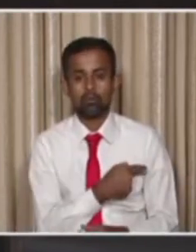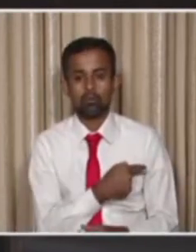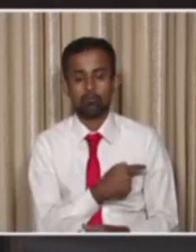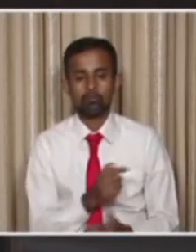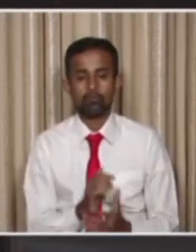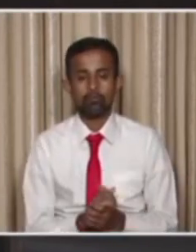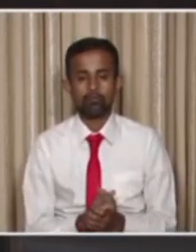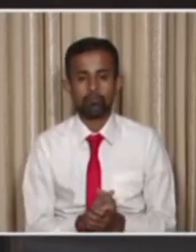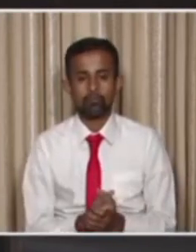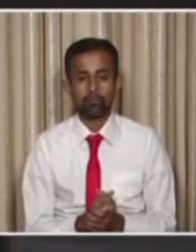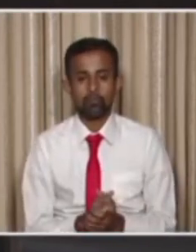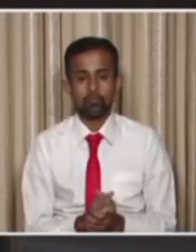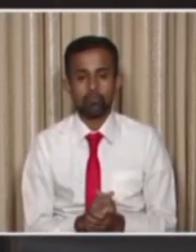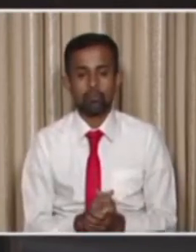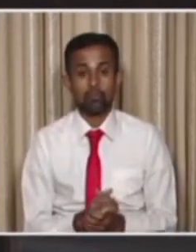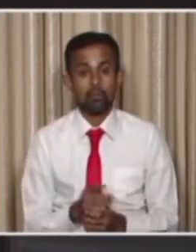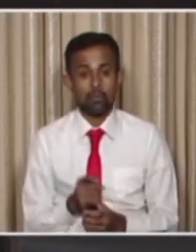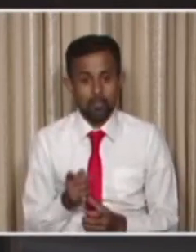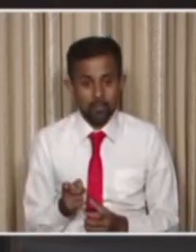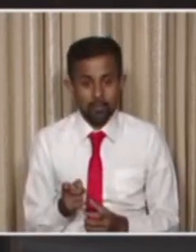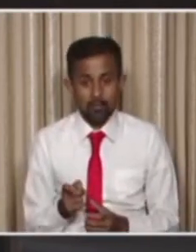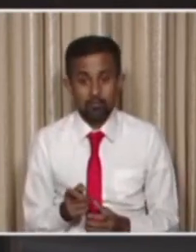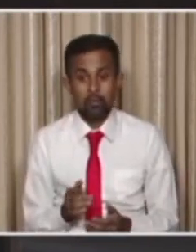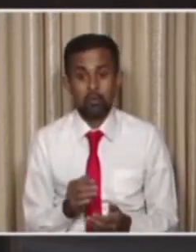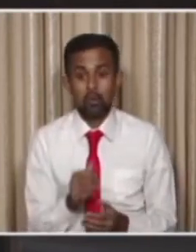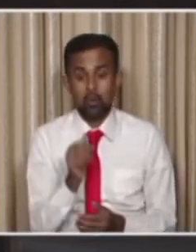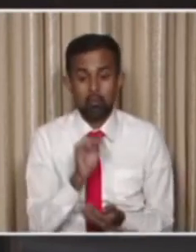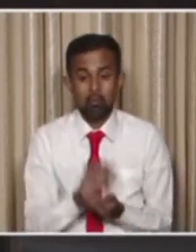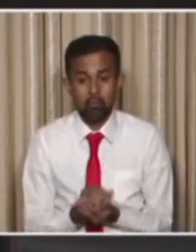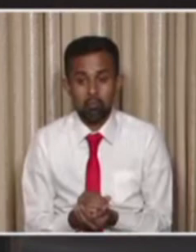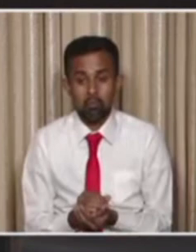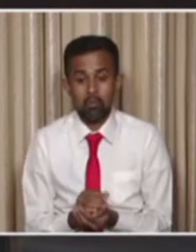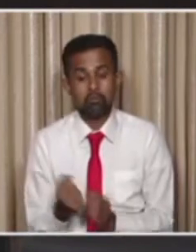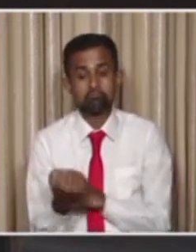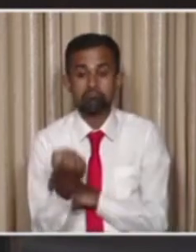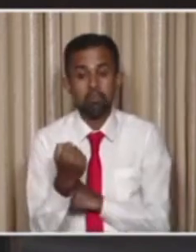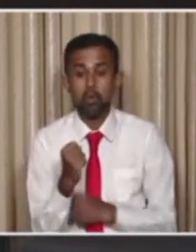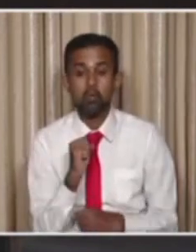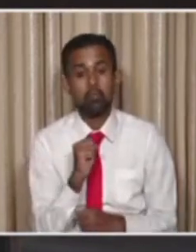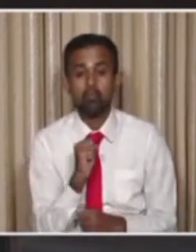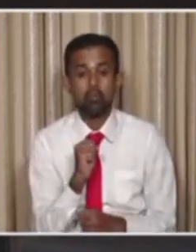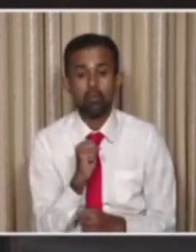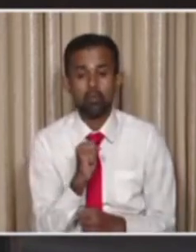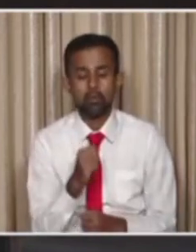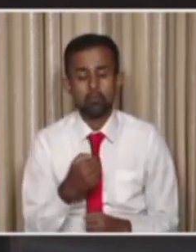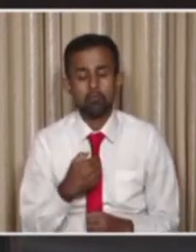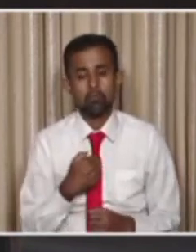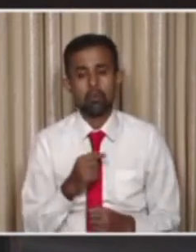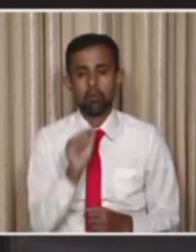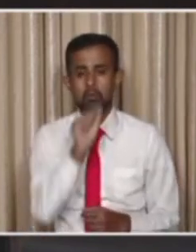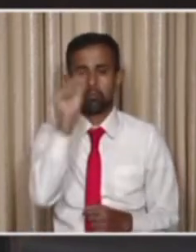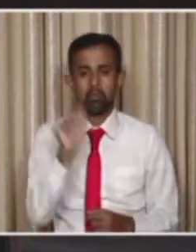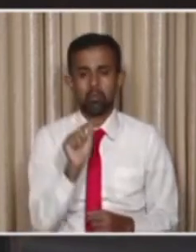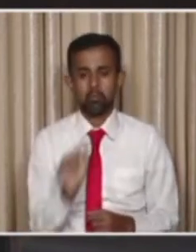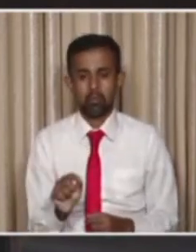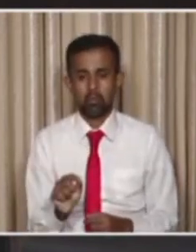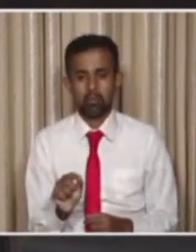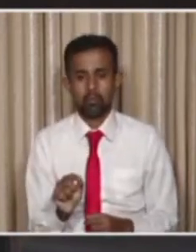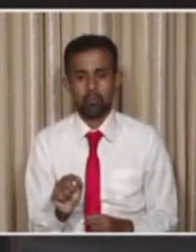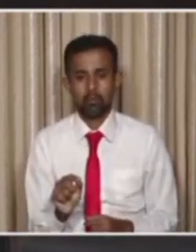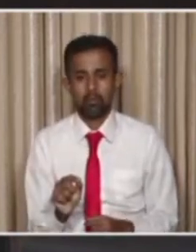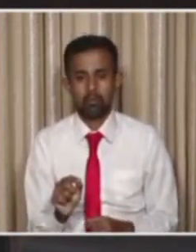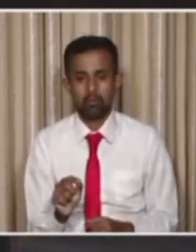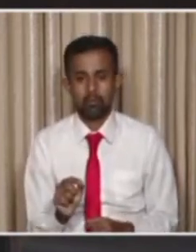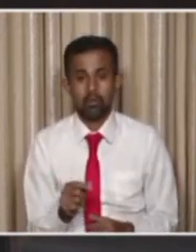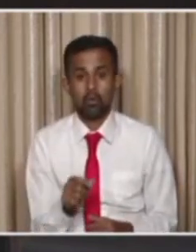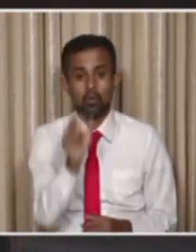නිසා මෙන්න මේ මේ මෙච්චර මේවා තියාගෙන මේගොල්ලොන්ට තියෙන හයිය කුමක්ද කියන එක මට ප්‍රශ්නයක්. ඉතින් මේ සම්බන්ධයෙන්